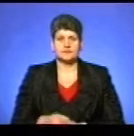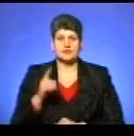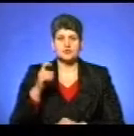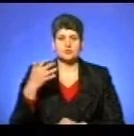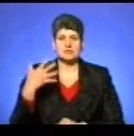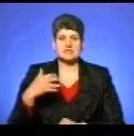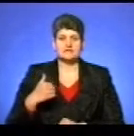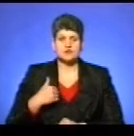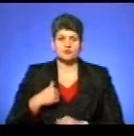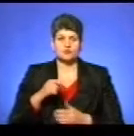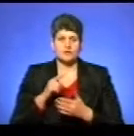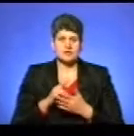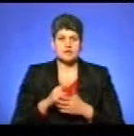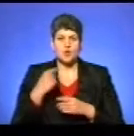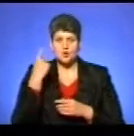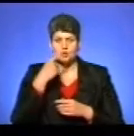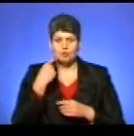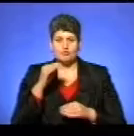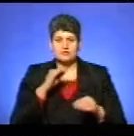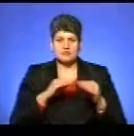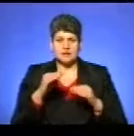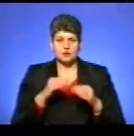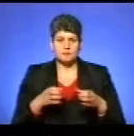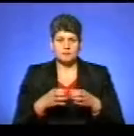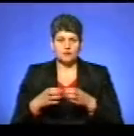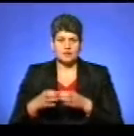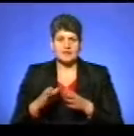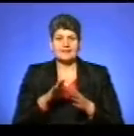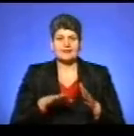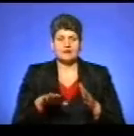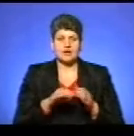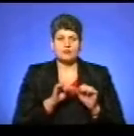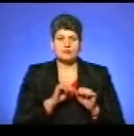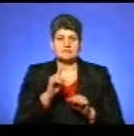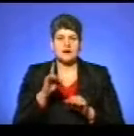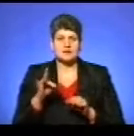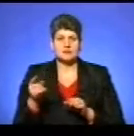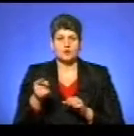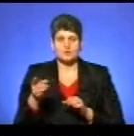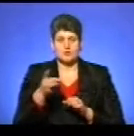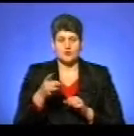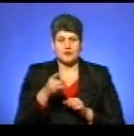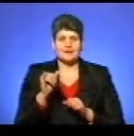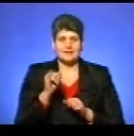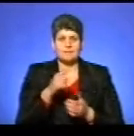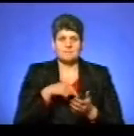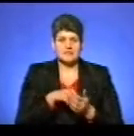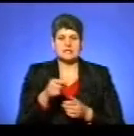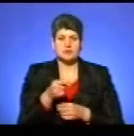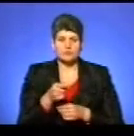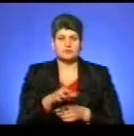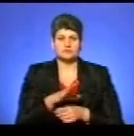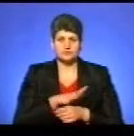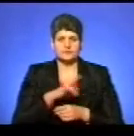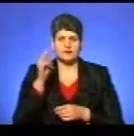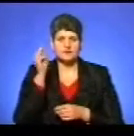150 військовозобов'язаних особового складу підрозділів територіальної оборони зі Збаразького, Тернопільського районів і Тернополя пройшло навчання